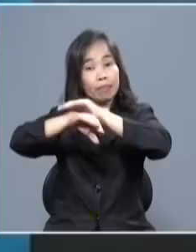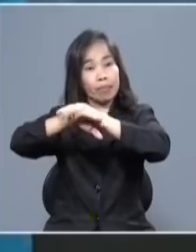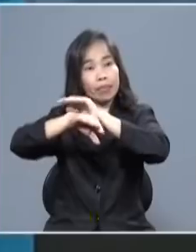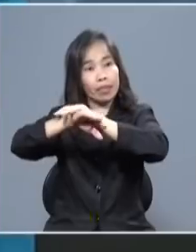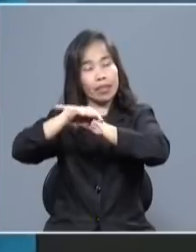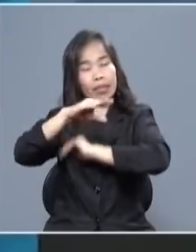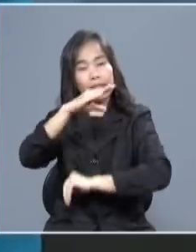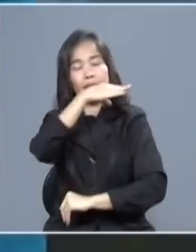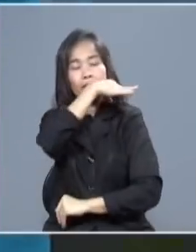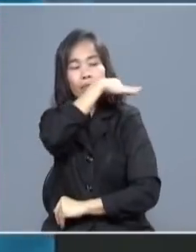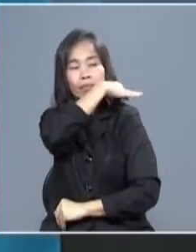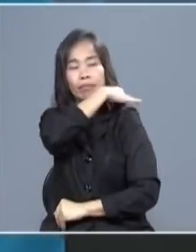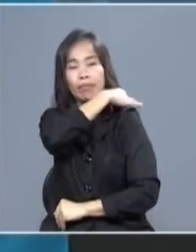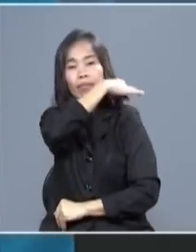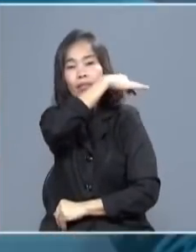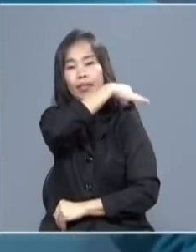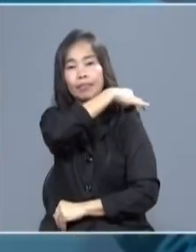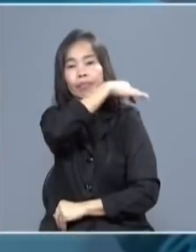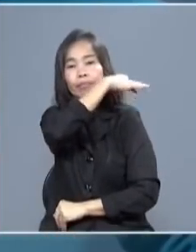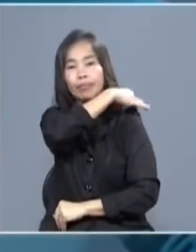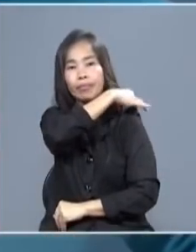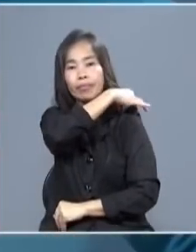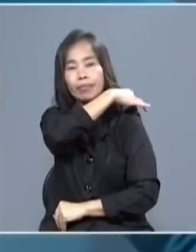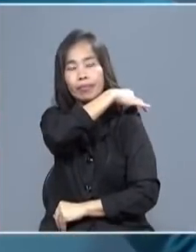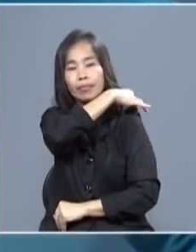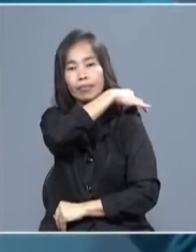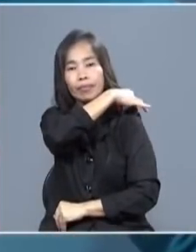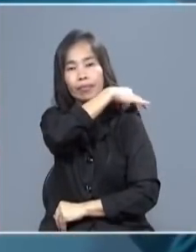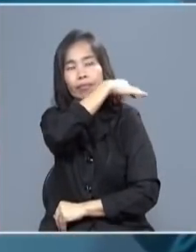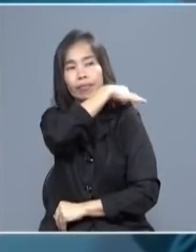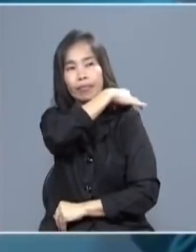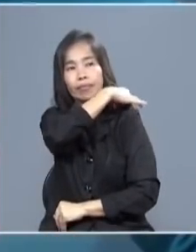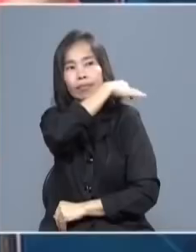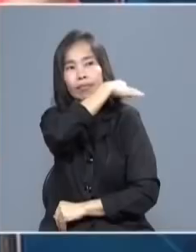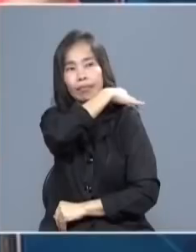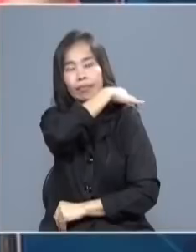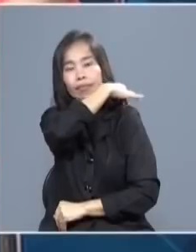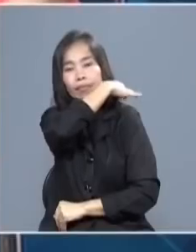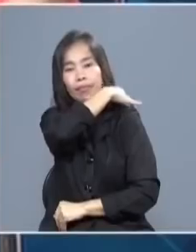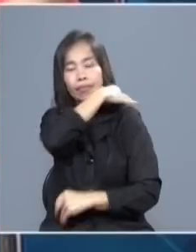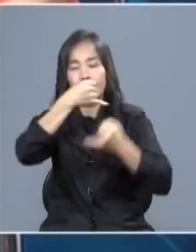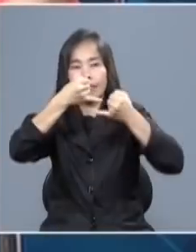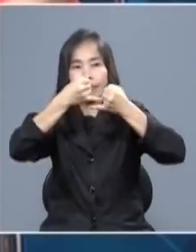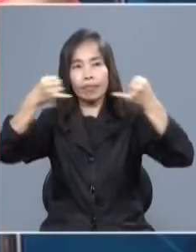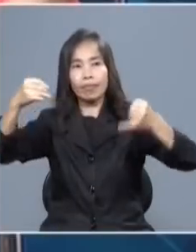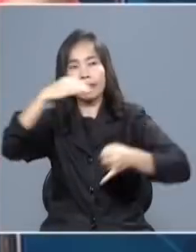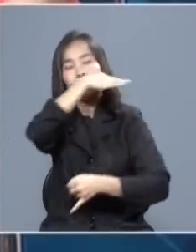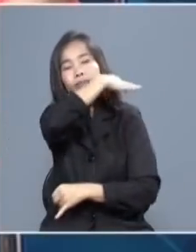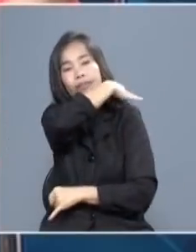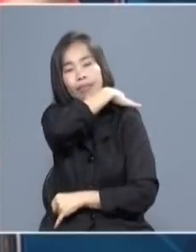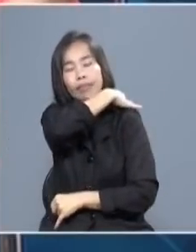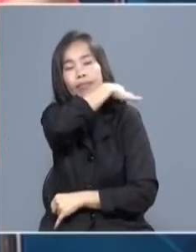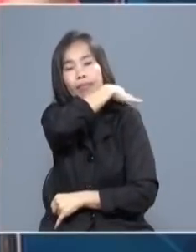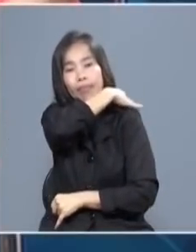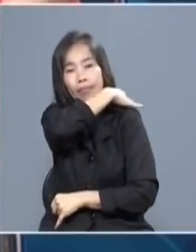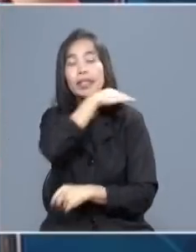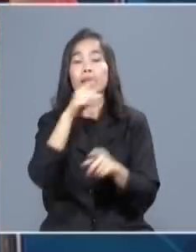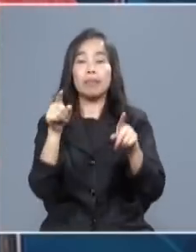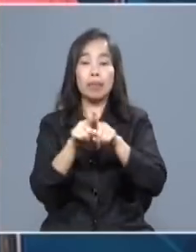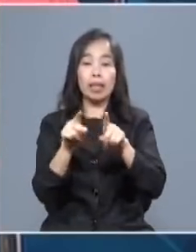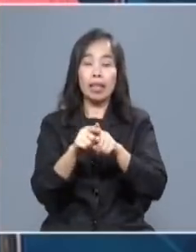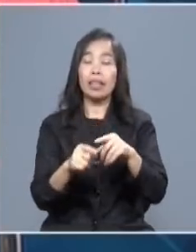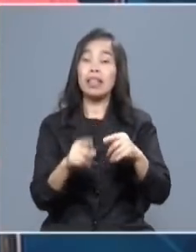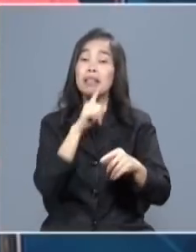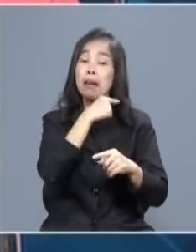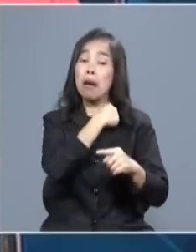บริเวณเส้นข้างคออืนะครับเป็นแนวเส้นขึ้นไปเลยนะครับอค่ะเนี่ยครับนวดตรงนี้ได้เช่นกันครับถ้าเกิดเป็น